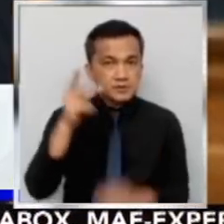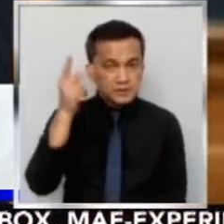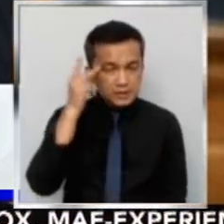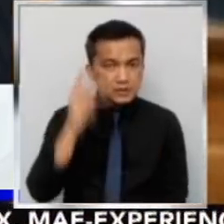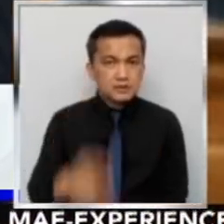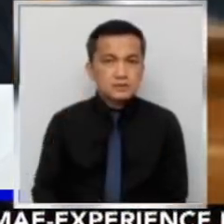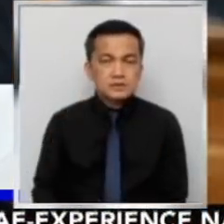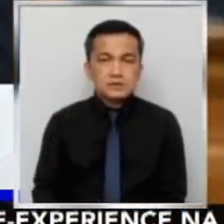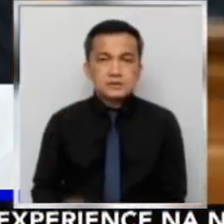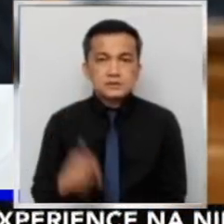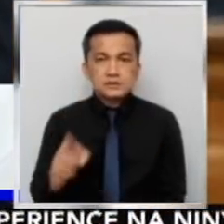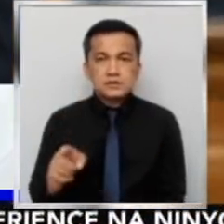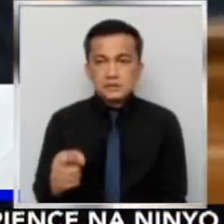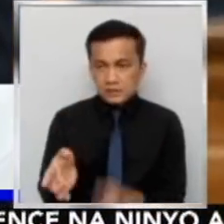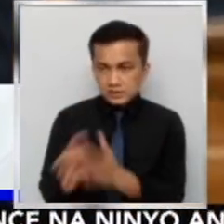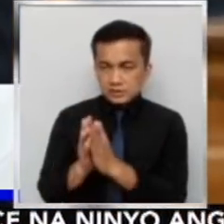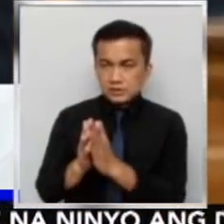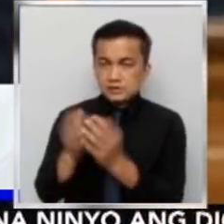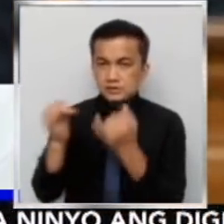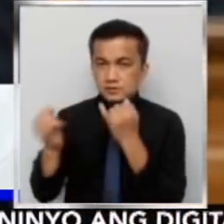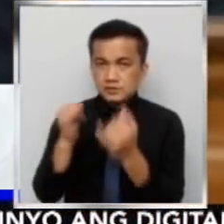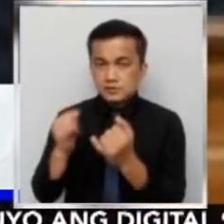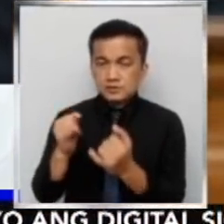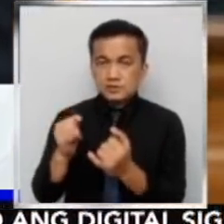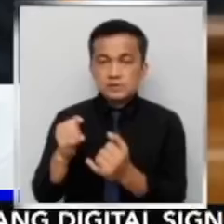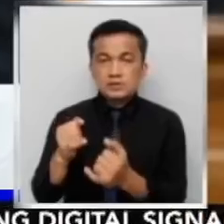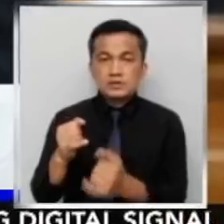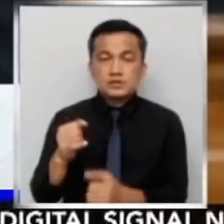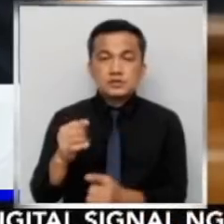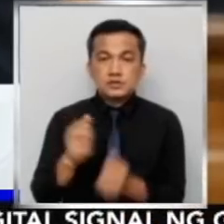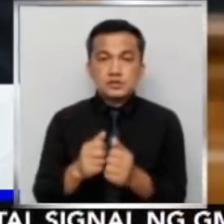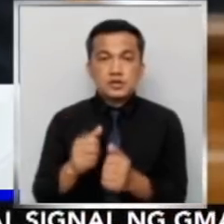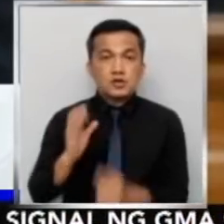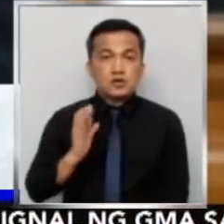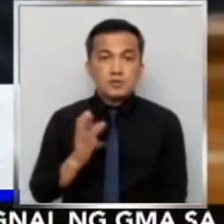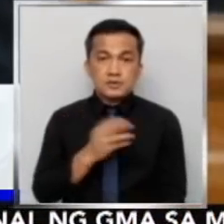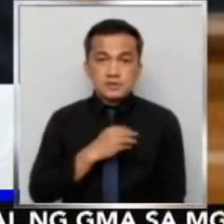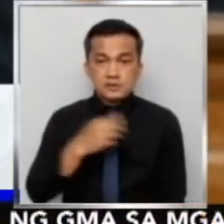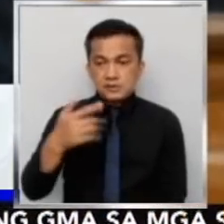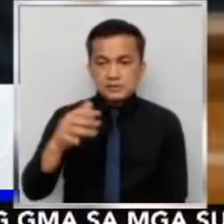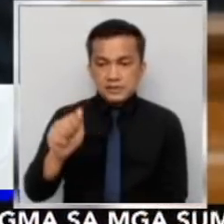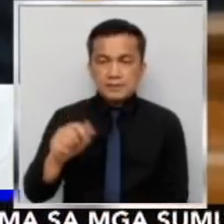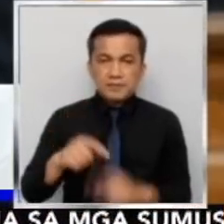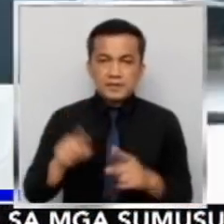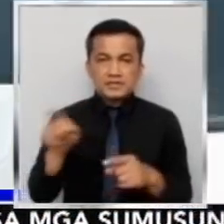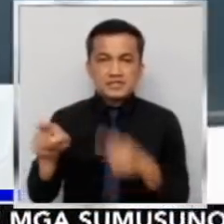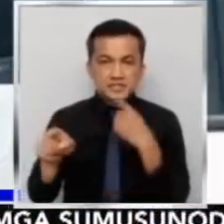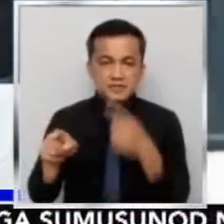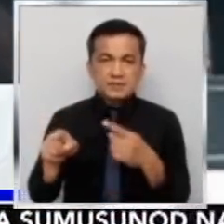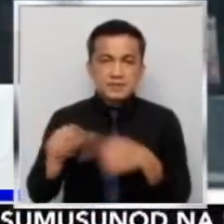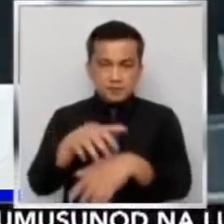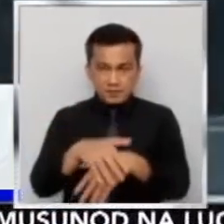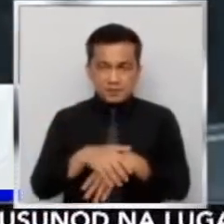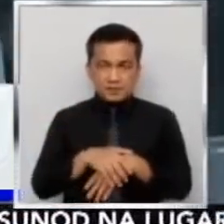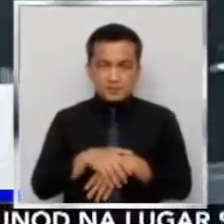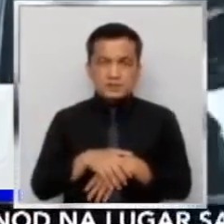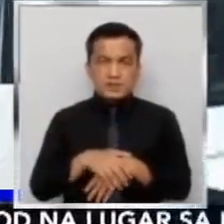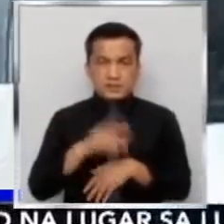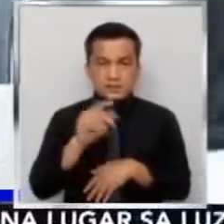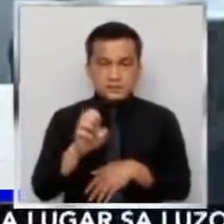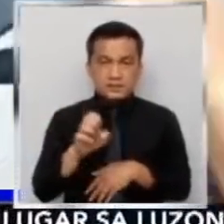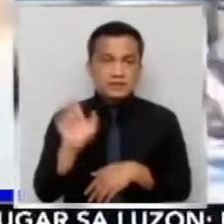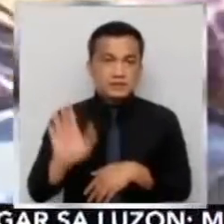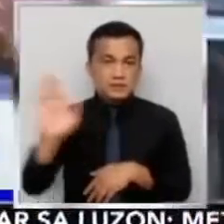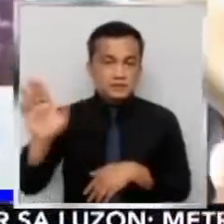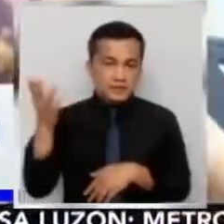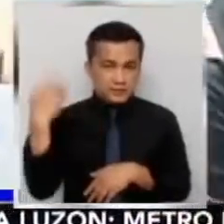Commissioner Garcia pero nauna niyang sinabing mag-i-inhibit siya sa kaso ng mga naging kliyente niya. Sabi rin ni Pacquiao, pag